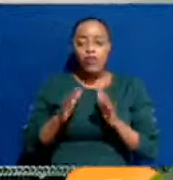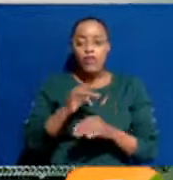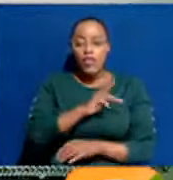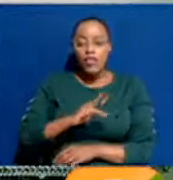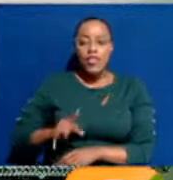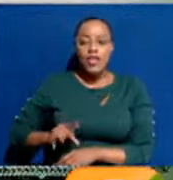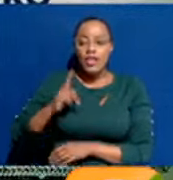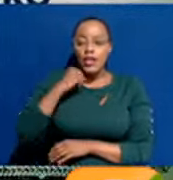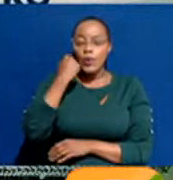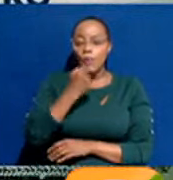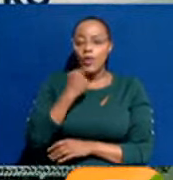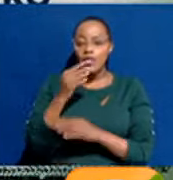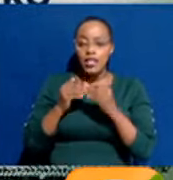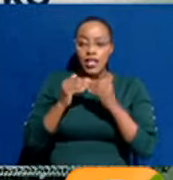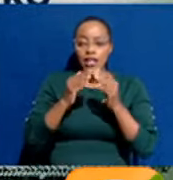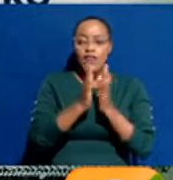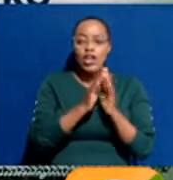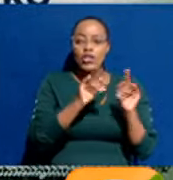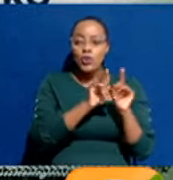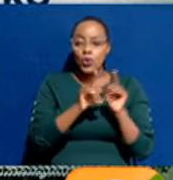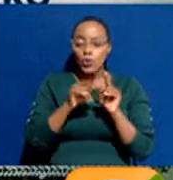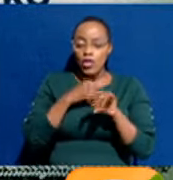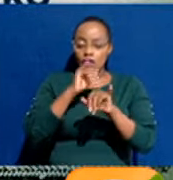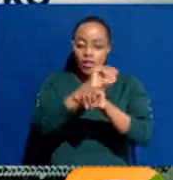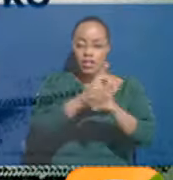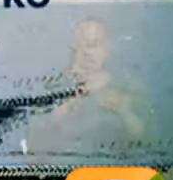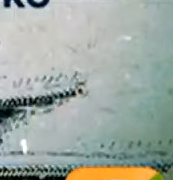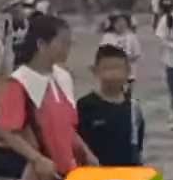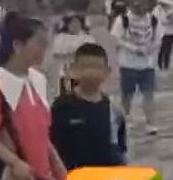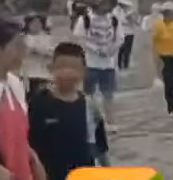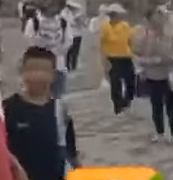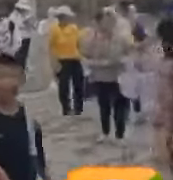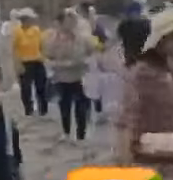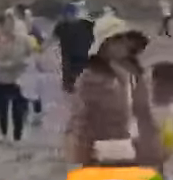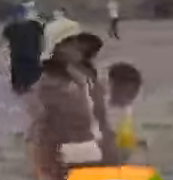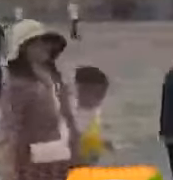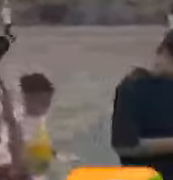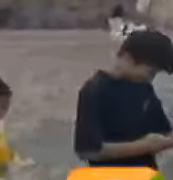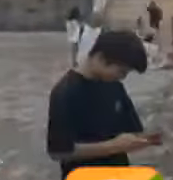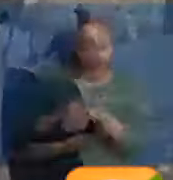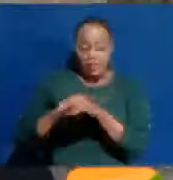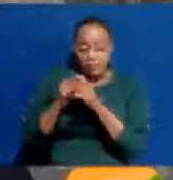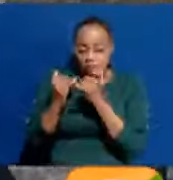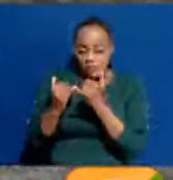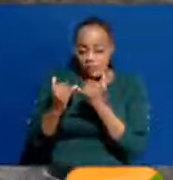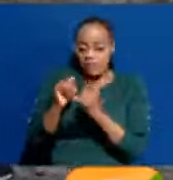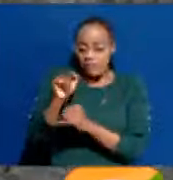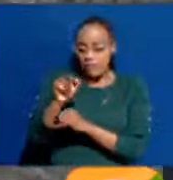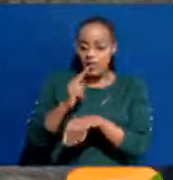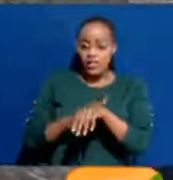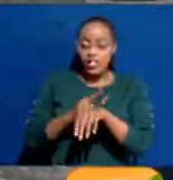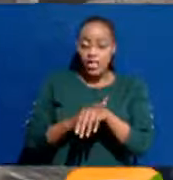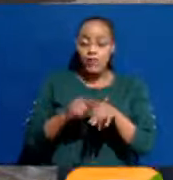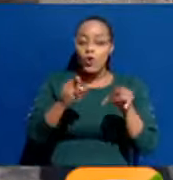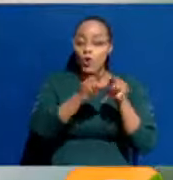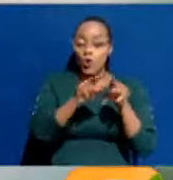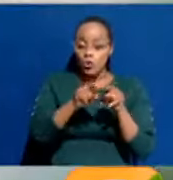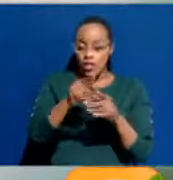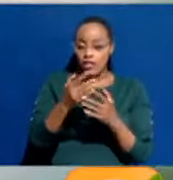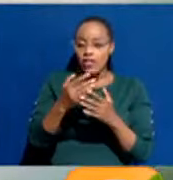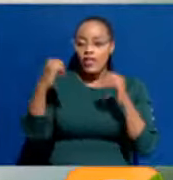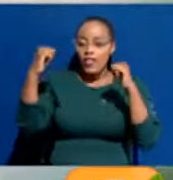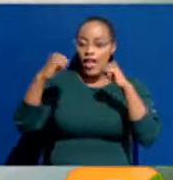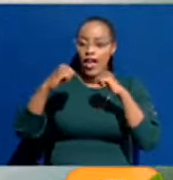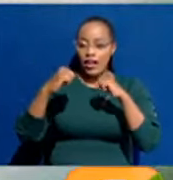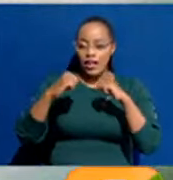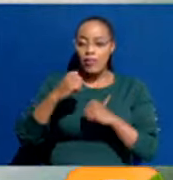aliye mamlakani, pamoja na kutawazwa kwa malkia katika utawala ulioko mamlakani wakati huo. Ukumbi wa maelewano ya